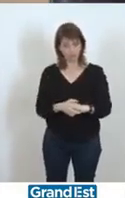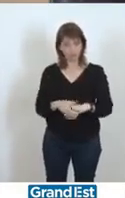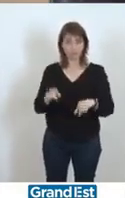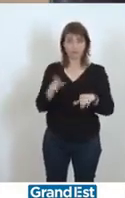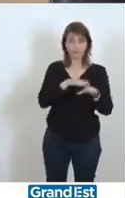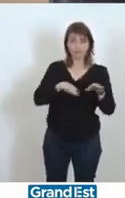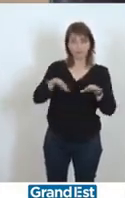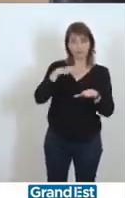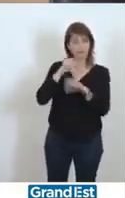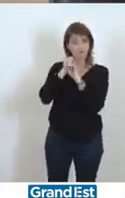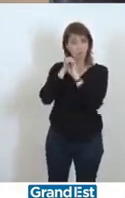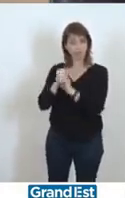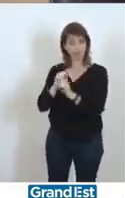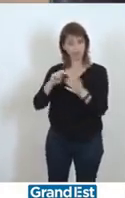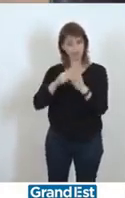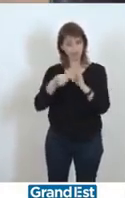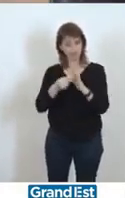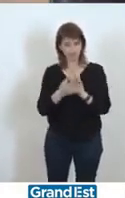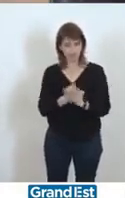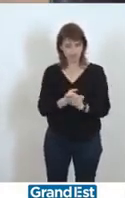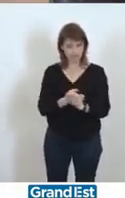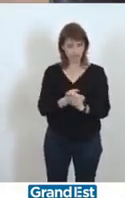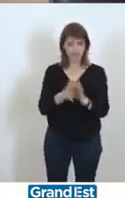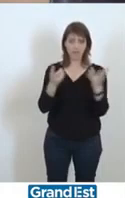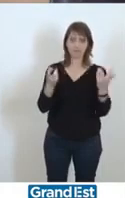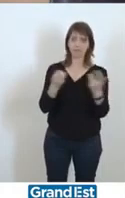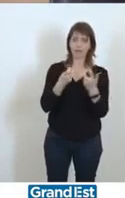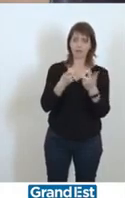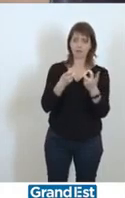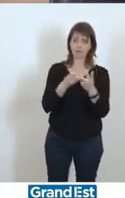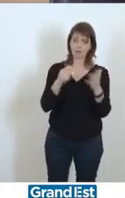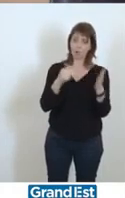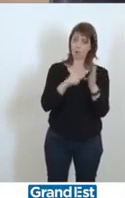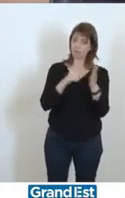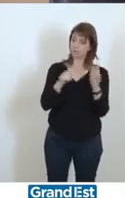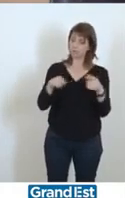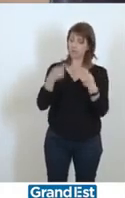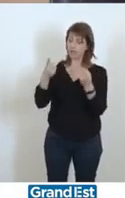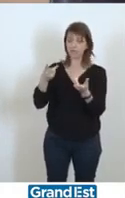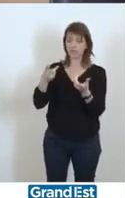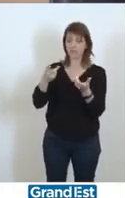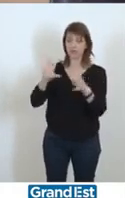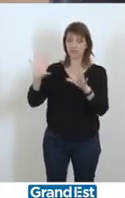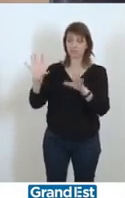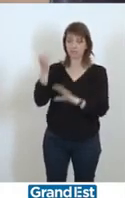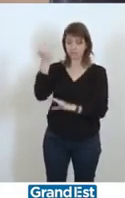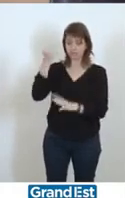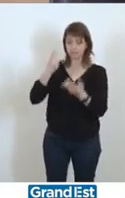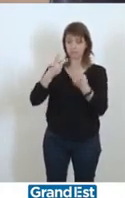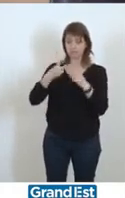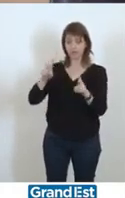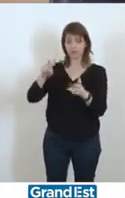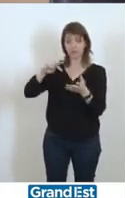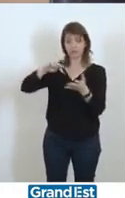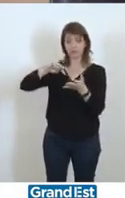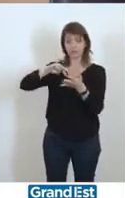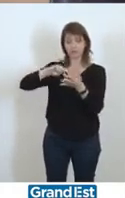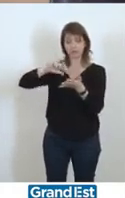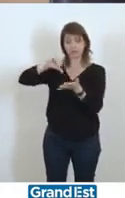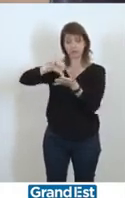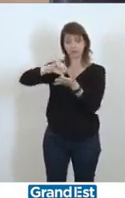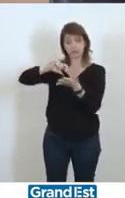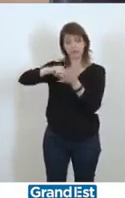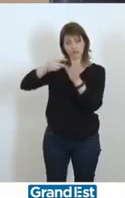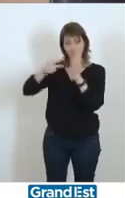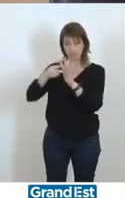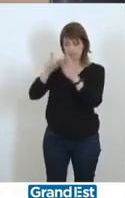techniques s'ajoutent, comme le passage régulier et obligatoire au technicentre d'Épernay ou de Noisy pour des besoins de maintenance ou tout simplement